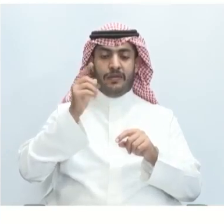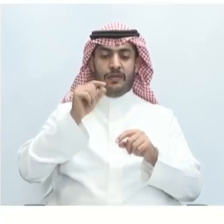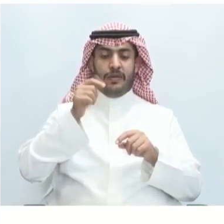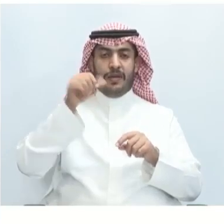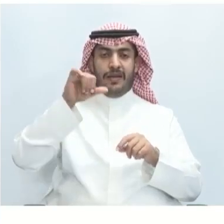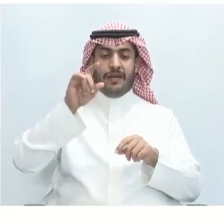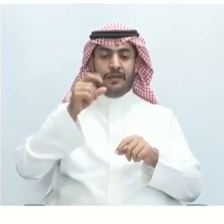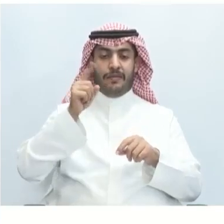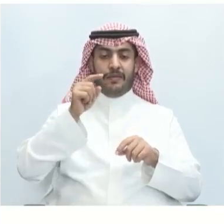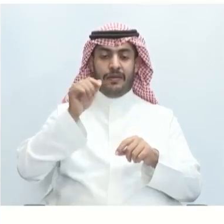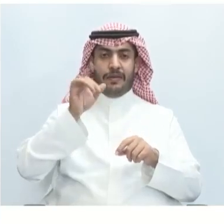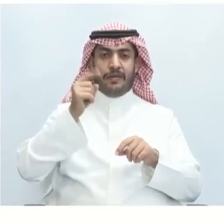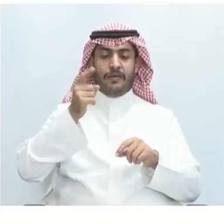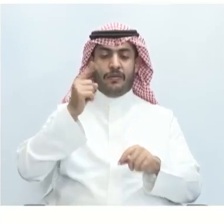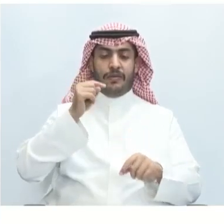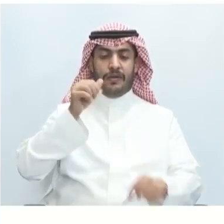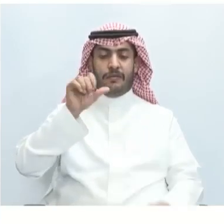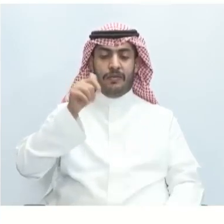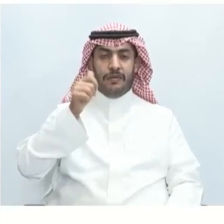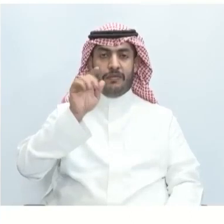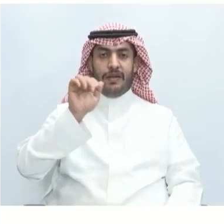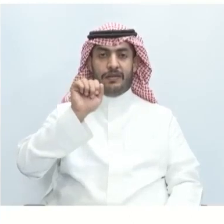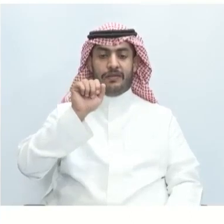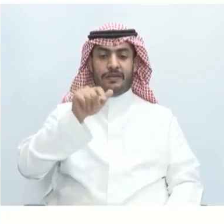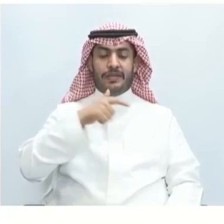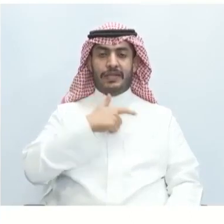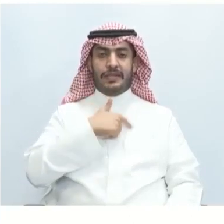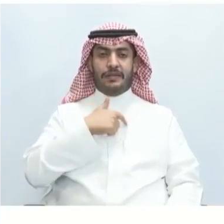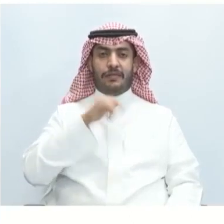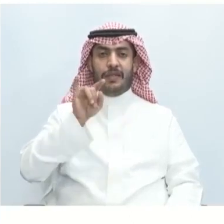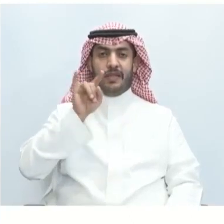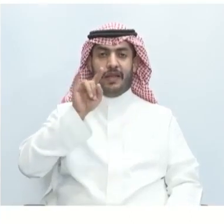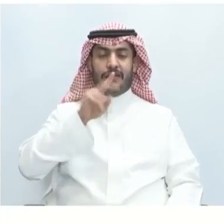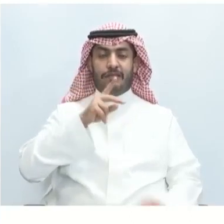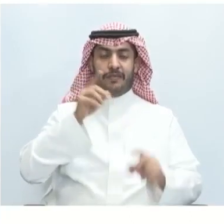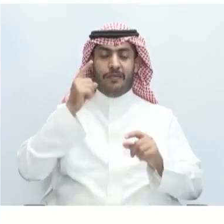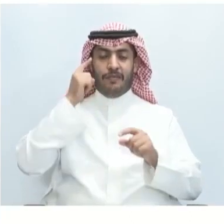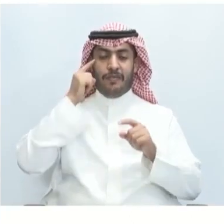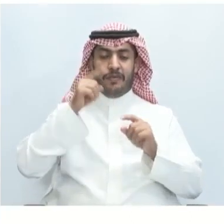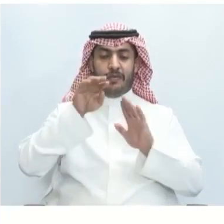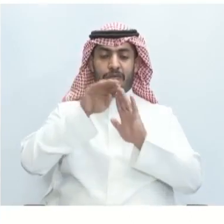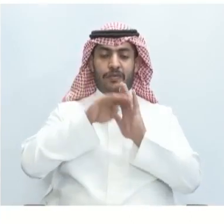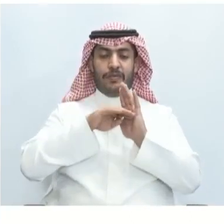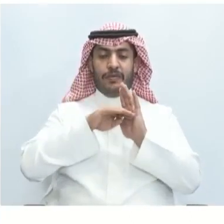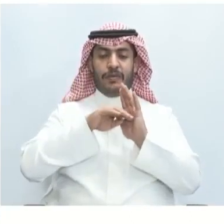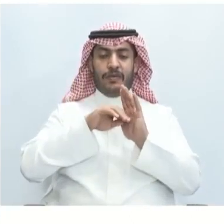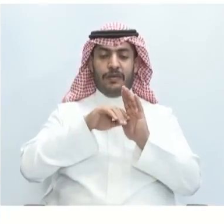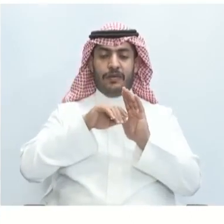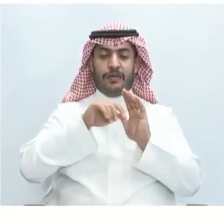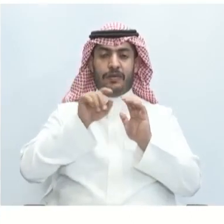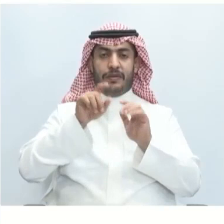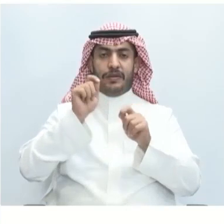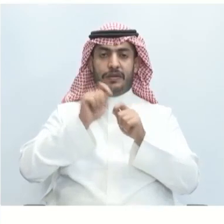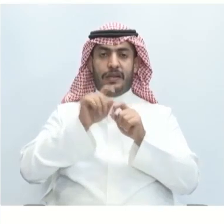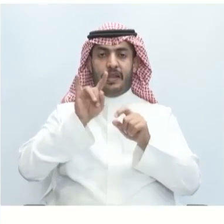وكذلك امبراير واير باس هذه اسماء متعارف عليها او معروفه في